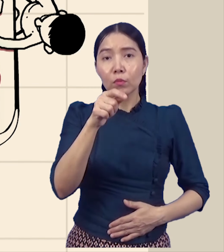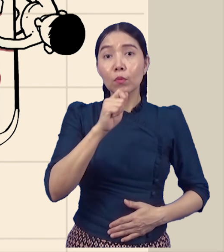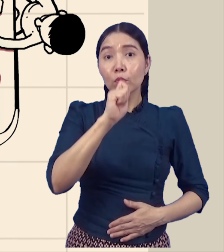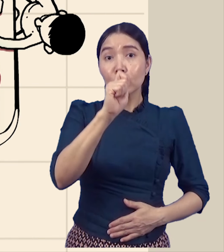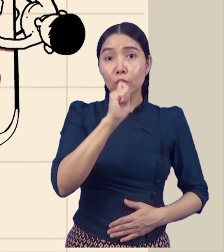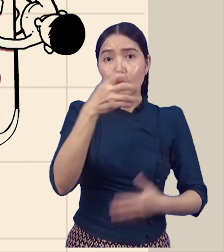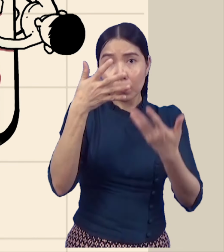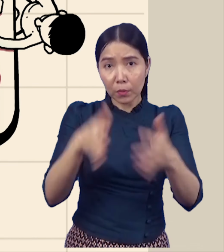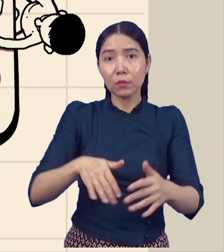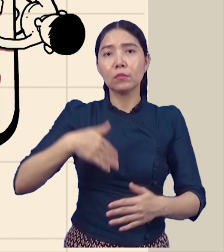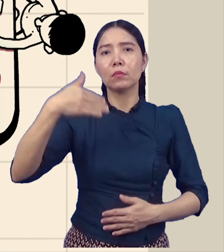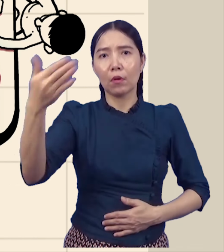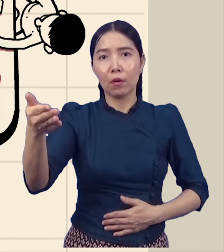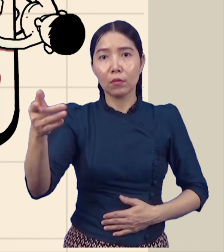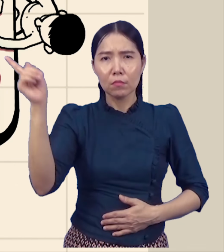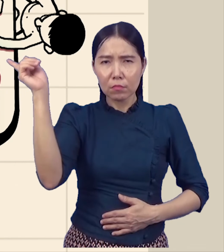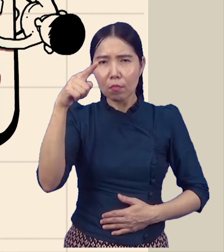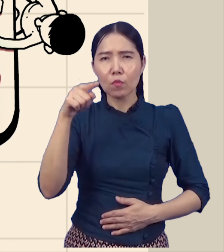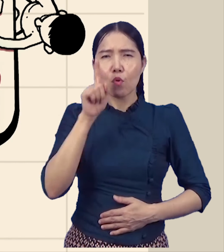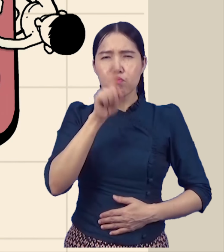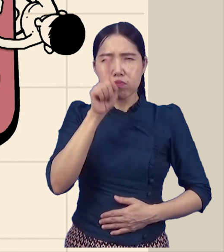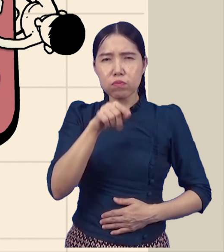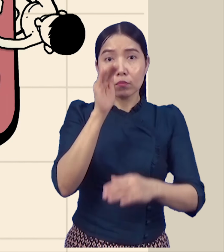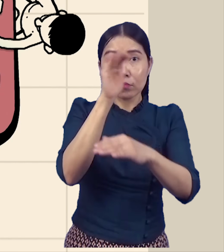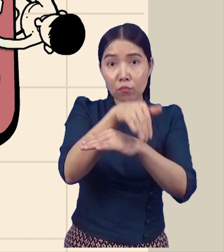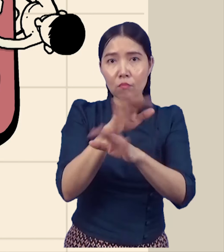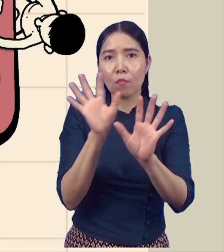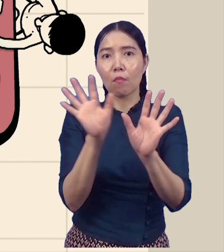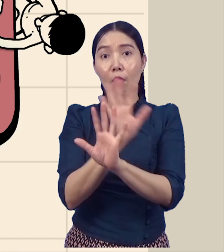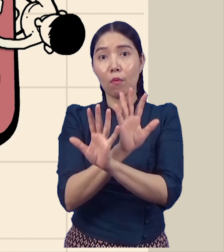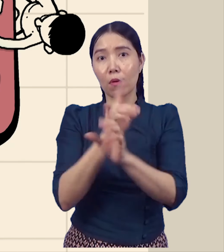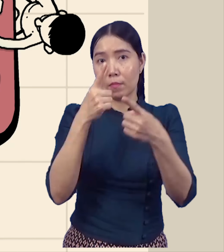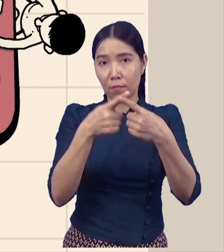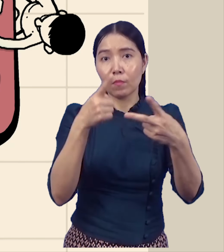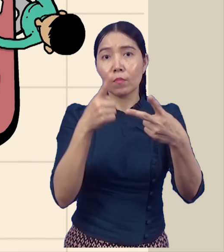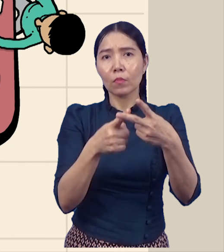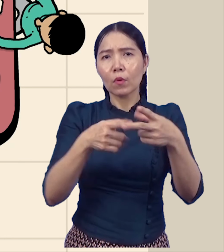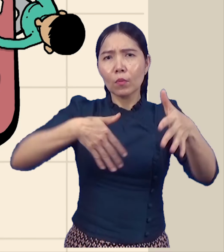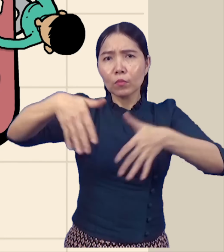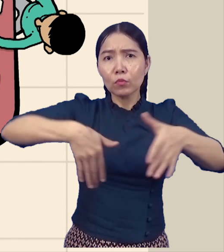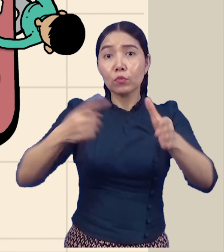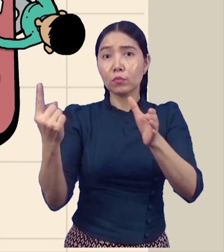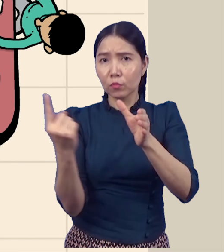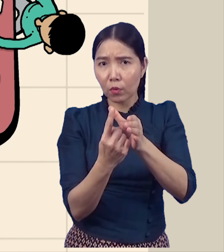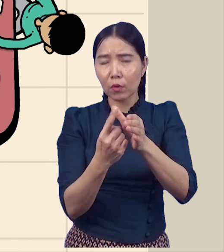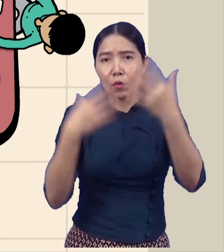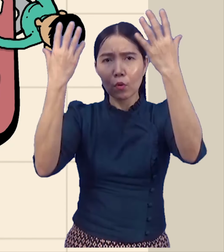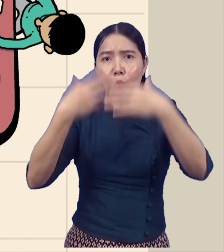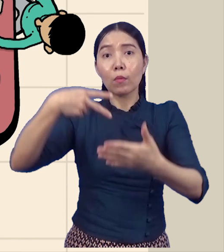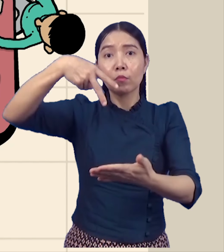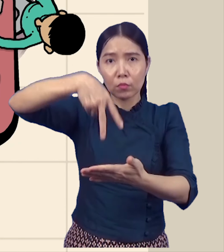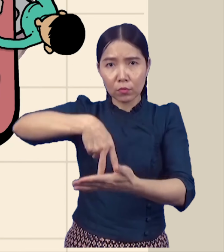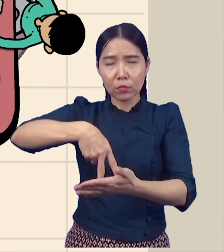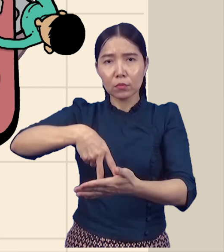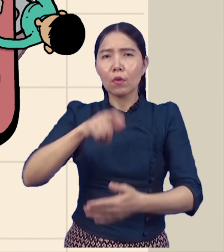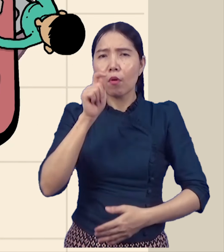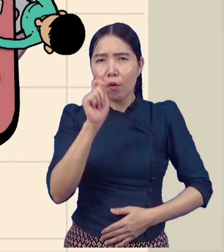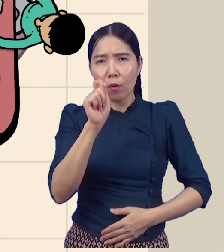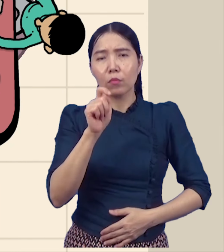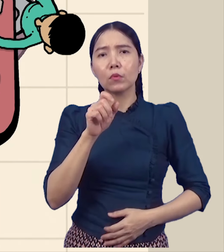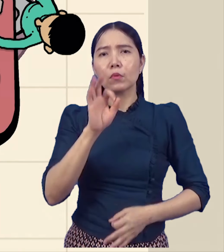ထို့သောဆောင်ရွက်ရန်တရင်အချက်လက်ပို့မှုလိုအပ်ပါကဂျန်တာအခြေပြုအကြံဖတ်မှုနည်းပညာဆိုင်ရာကျွမ်းကျင်သူများနှင့်တိုင်ပင်ဆွေးနွေး